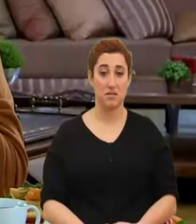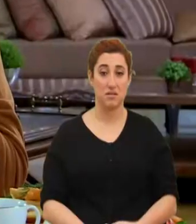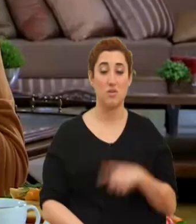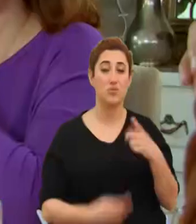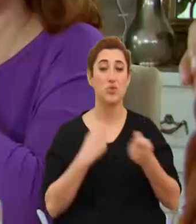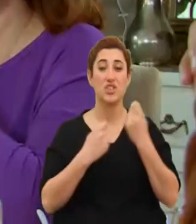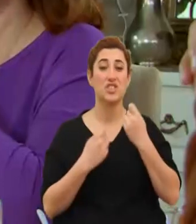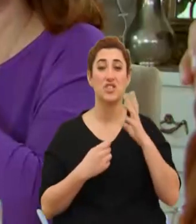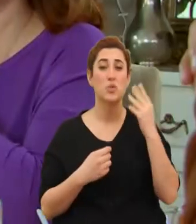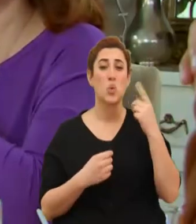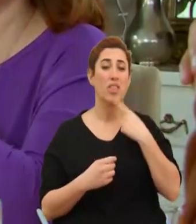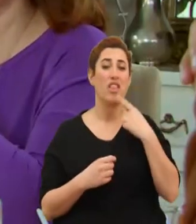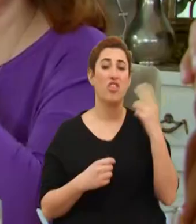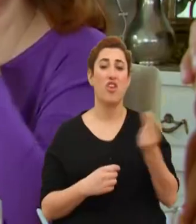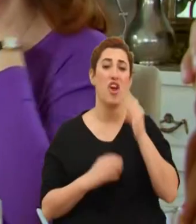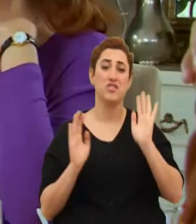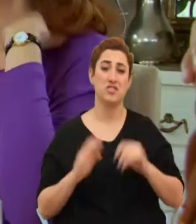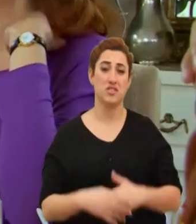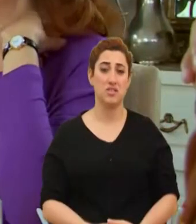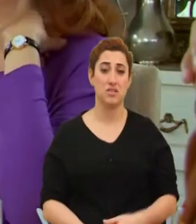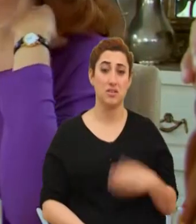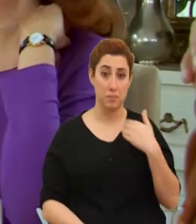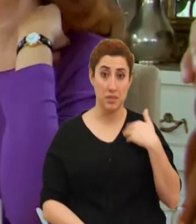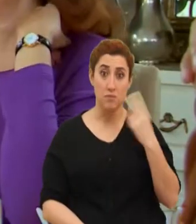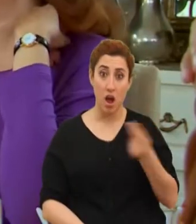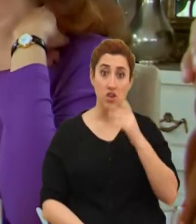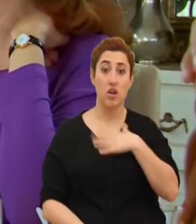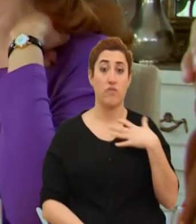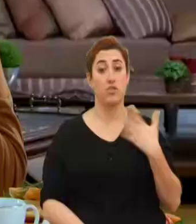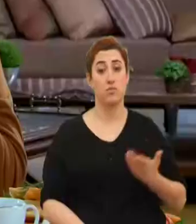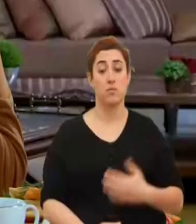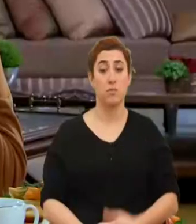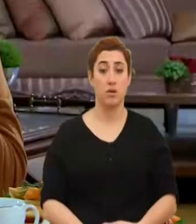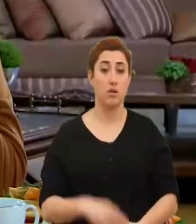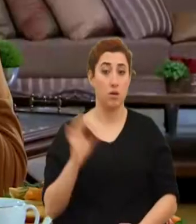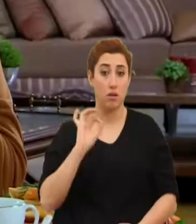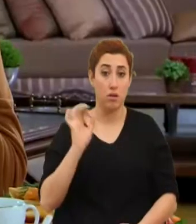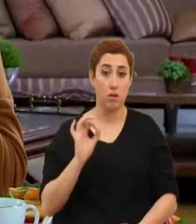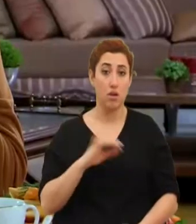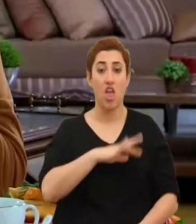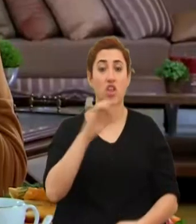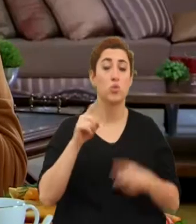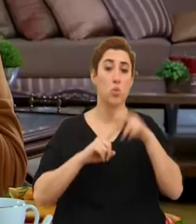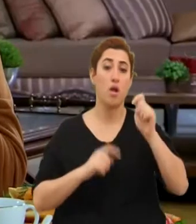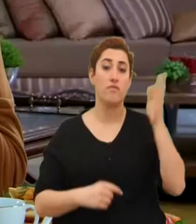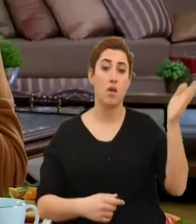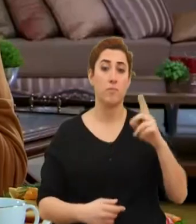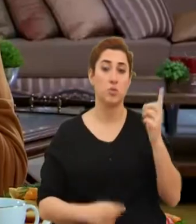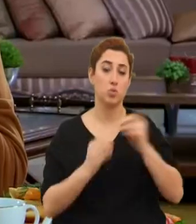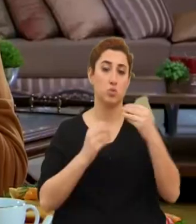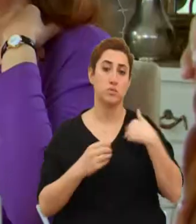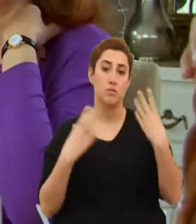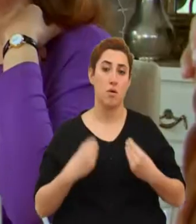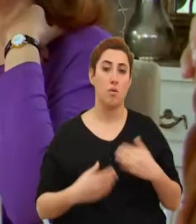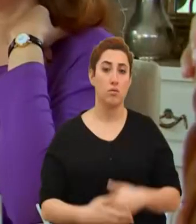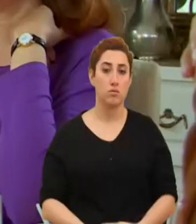Bu işin iyice artık tadı tuzu kaçtı. E biz mi kaçırdık amanmış kocuğum? Her şeyi Nurhan yaptı, biz suçlu